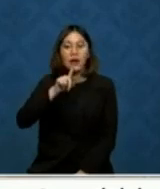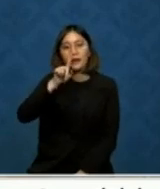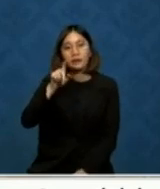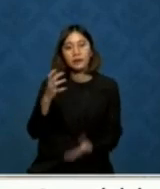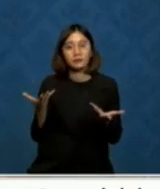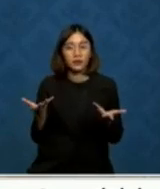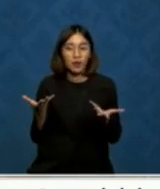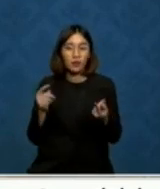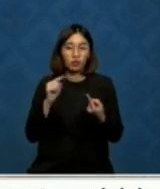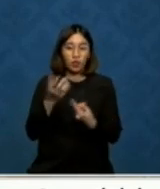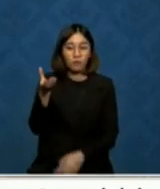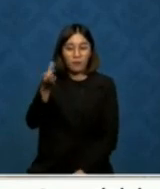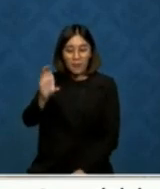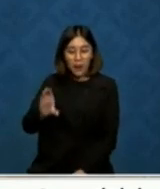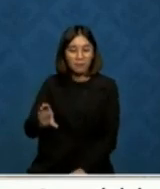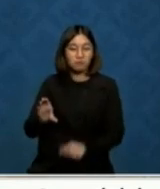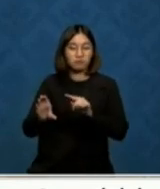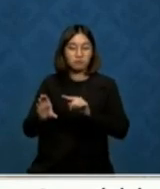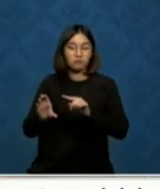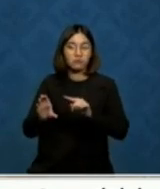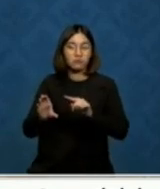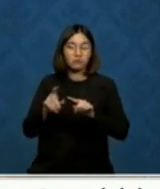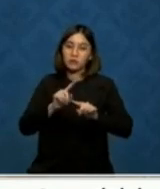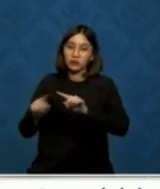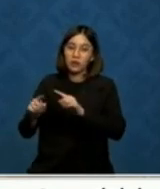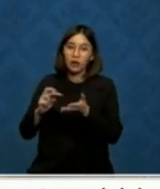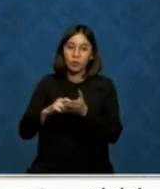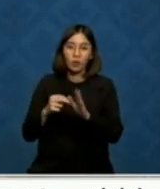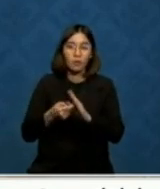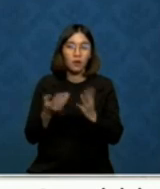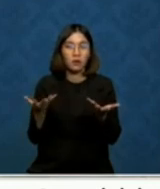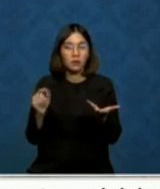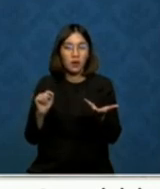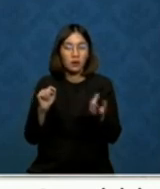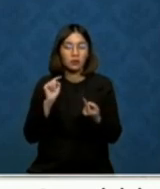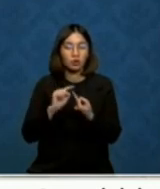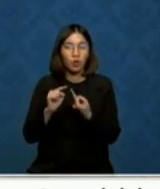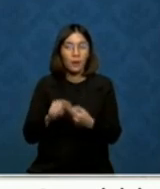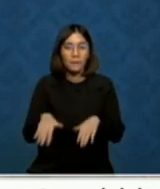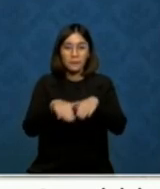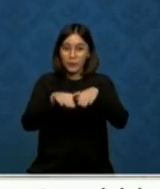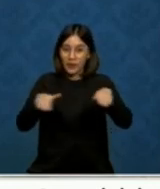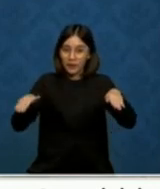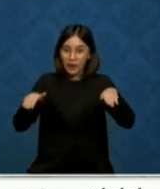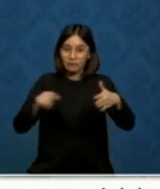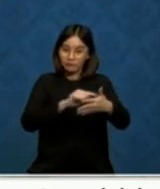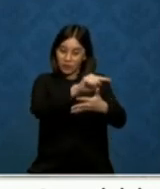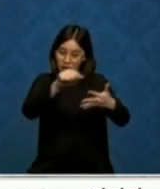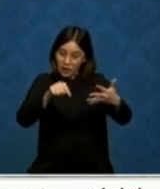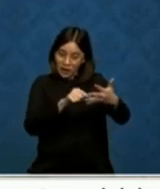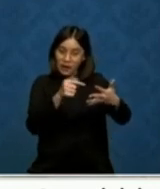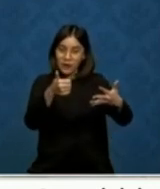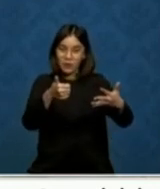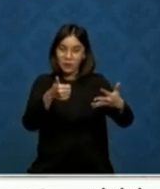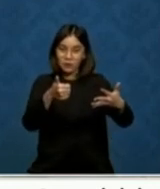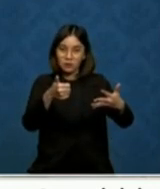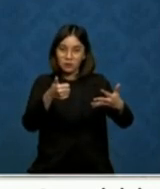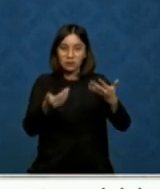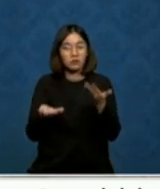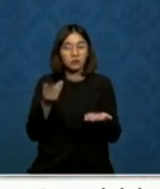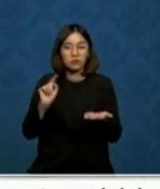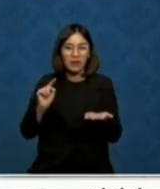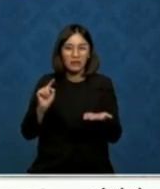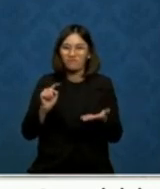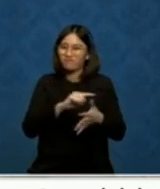าการโพสต์เหล่านี้เนี่ยถือว่าเป็นอยู่ในมาตรการเพื่อความปลอดภัยได้หรือยังหรือยังไง